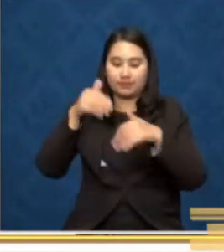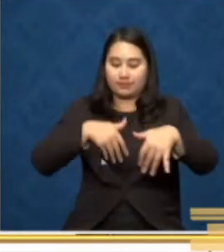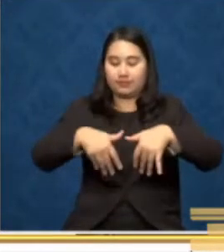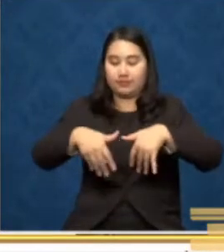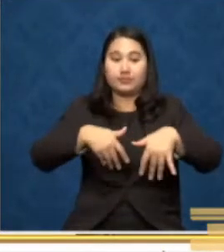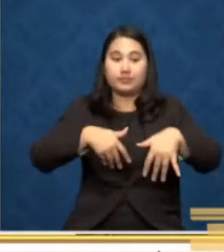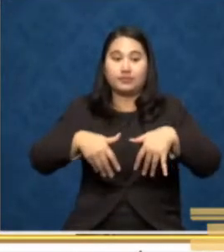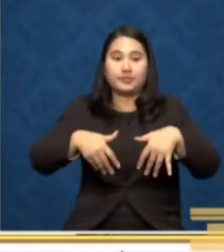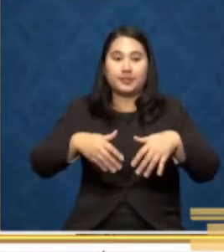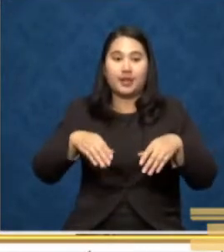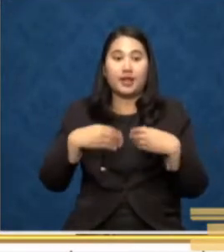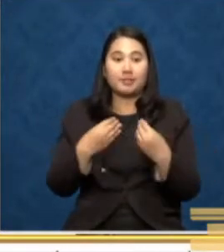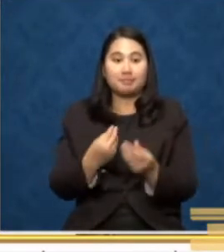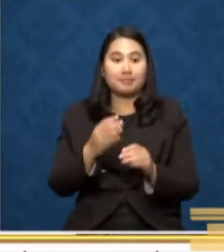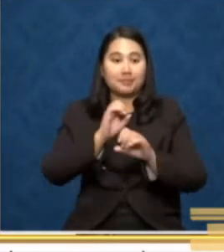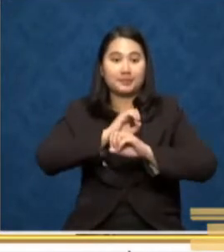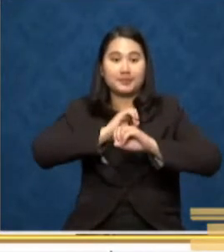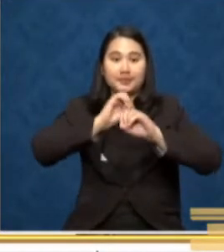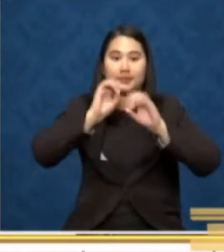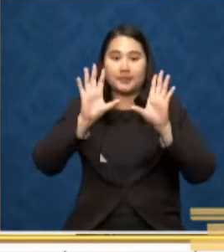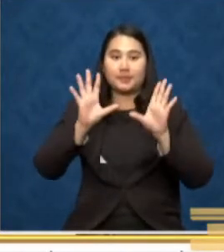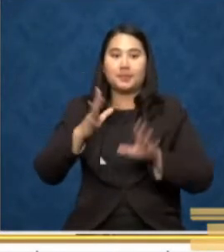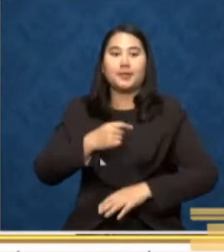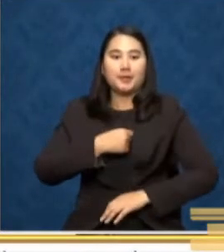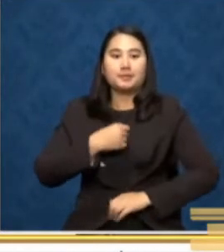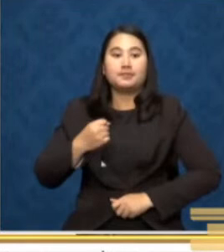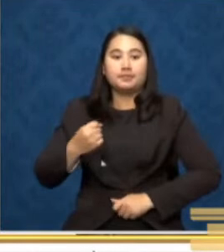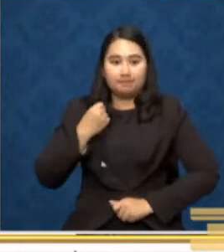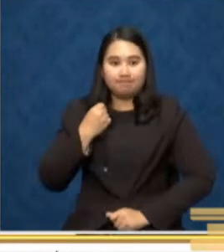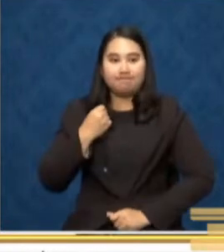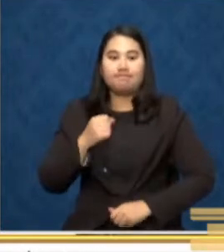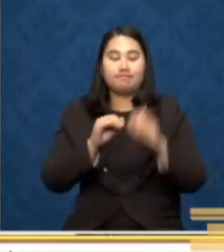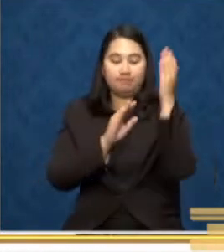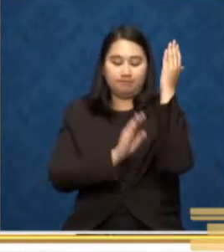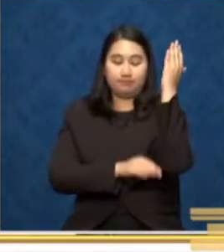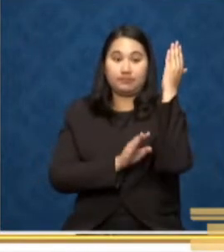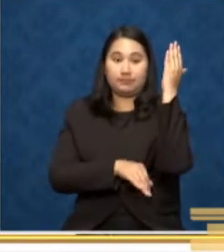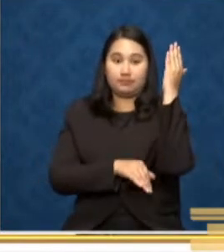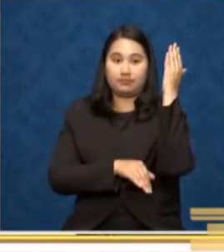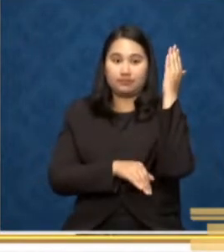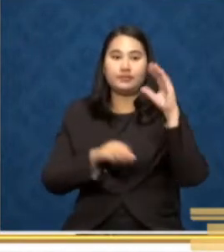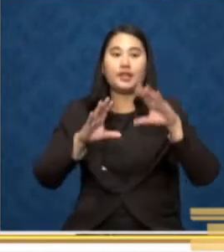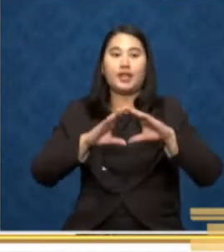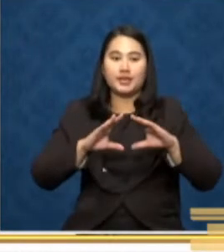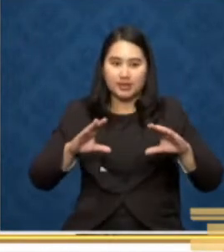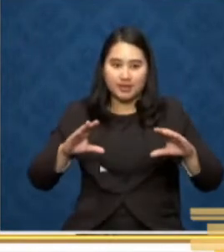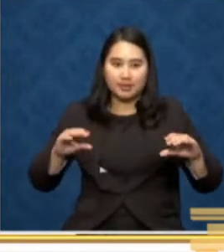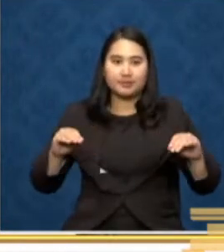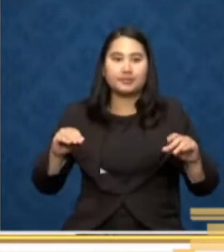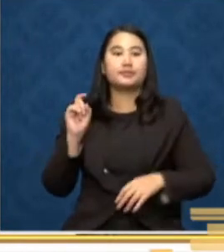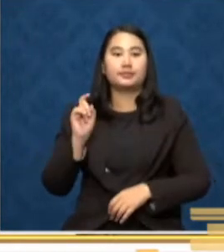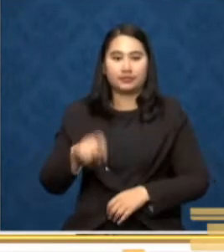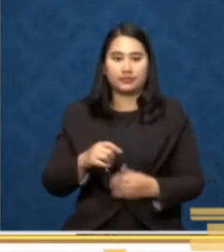ชาชนนั้นให้เกิดเห็นภาพให้มีความมั่นใจว่าพื้นที่แห่งนี้มันจะต้องสงบให้ได้ครับท่านประธาน